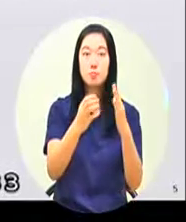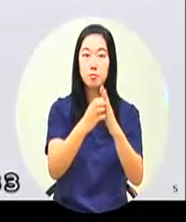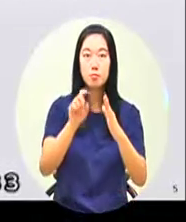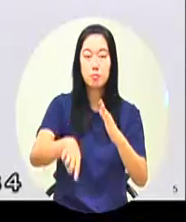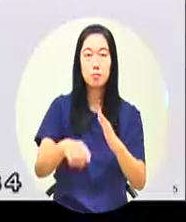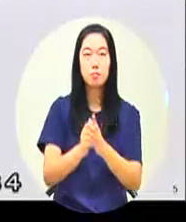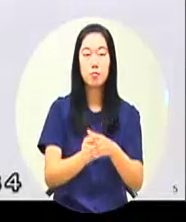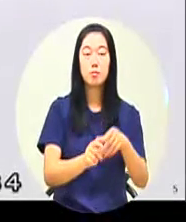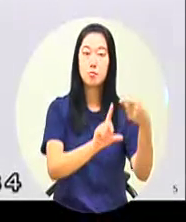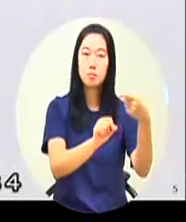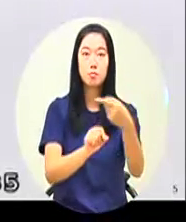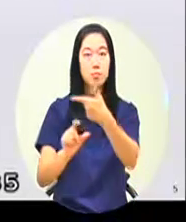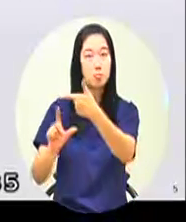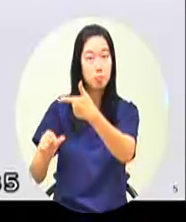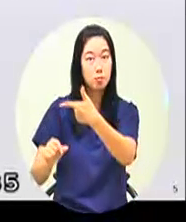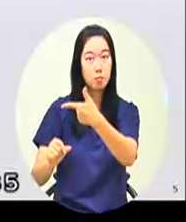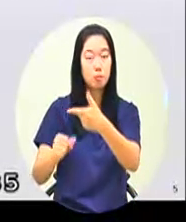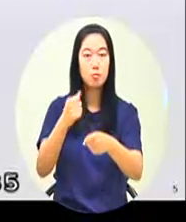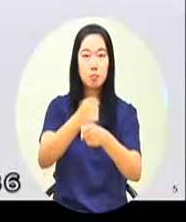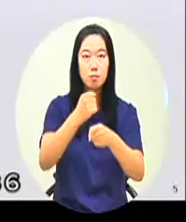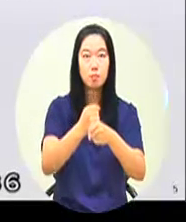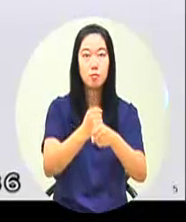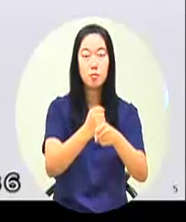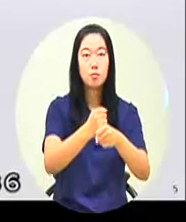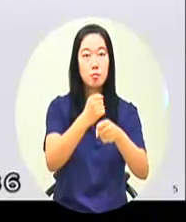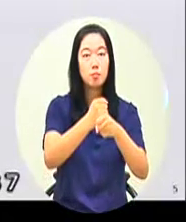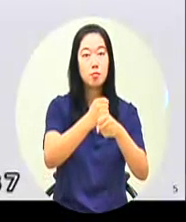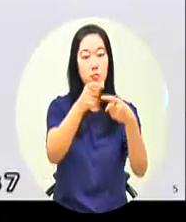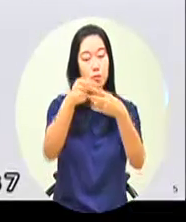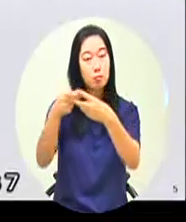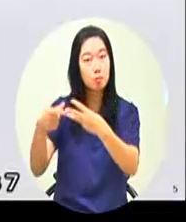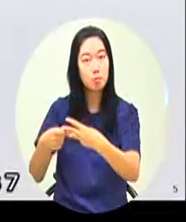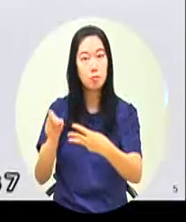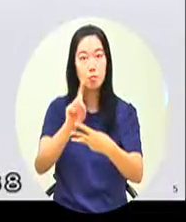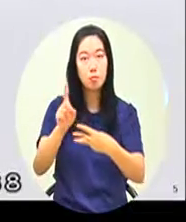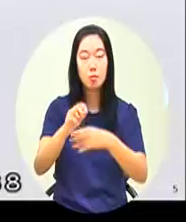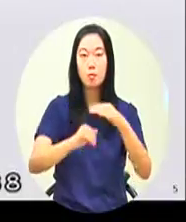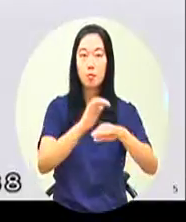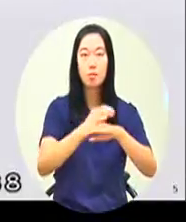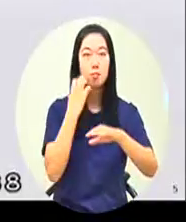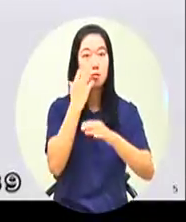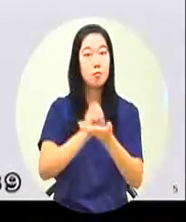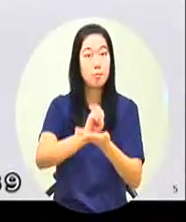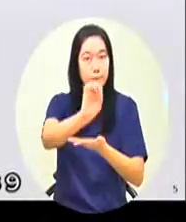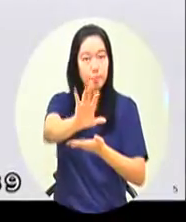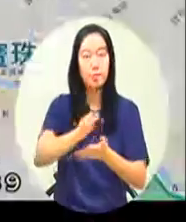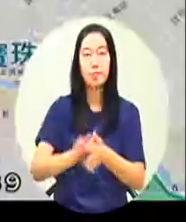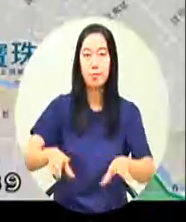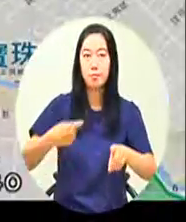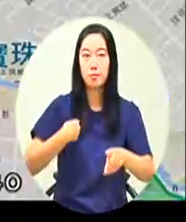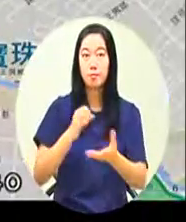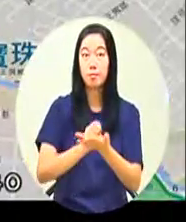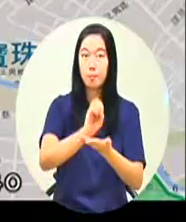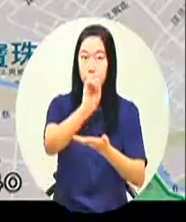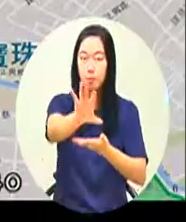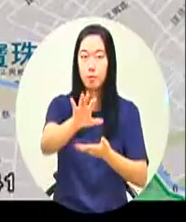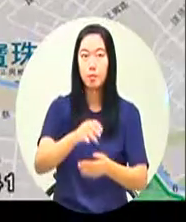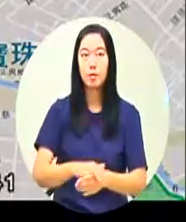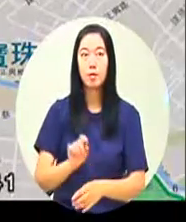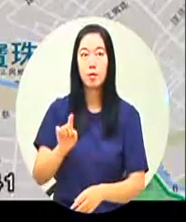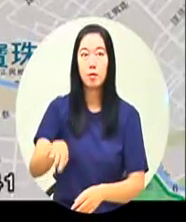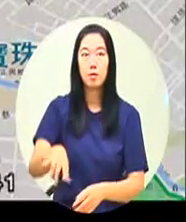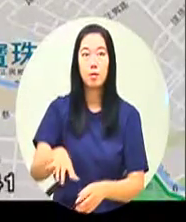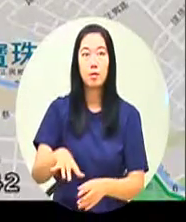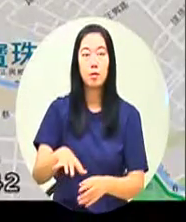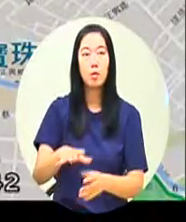上半年一月到六月的一个工作项目与成果报告。首先要报告的，就是说我们三明果菜市场的